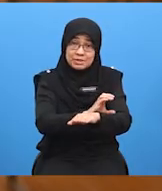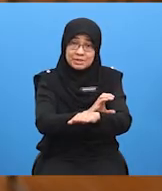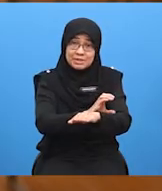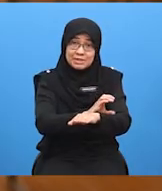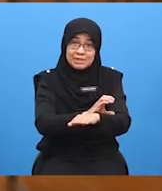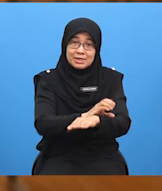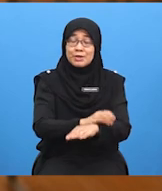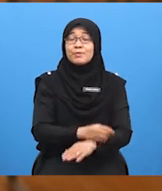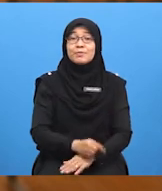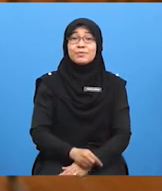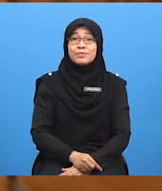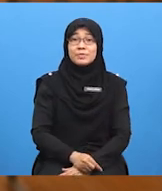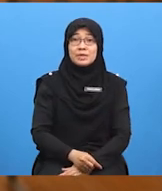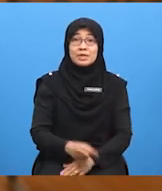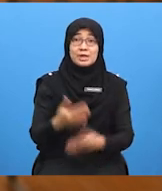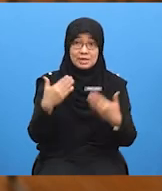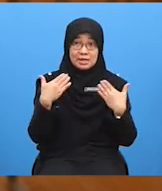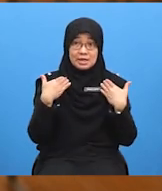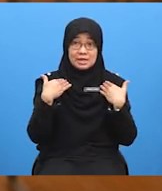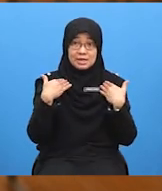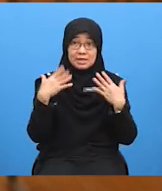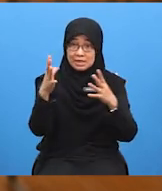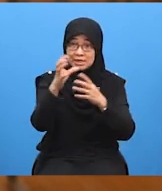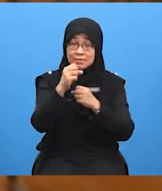Adakah anda semua dapat menjawab dengan betul?